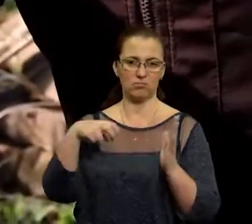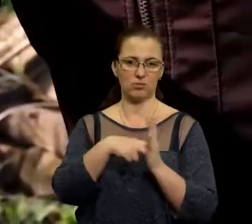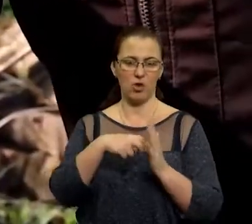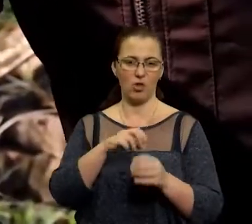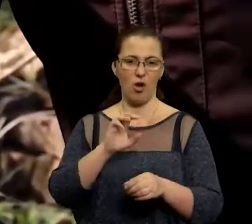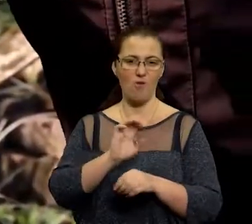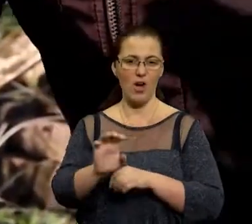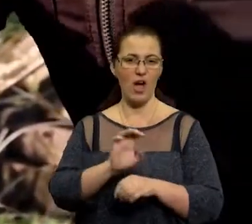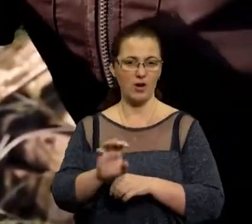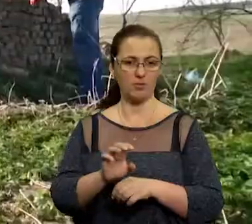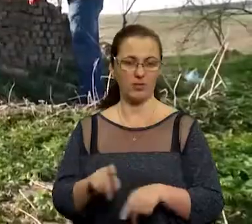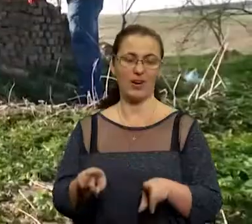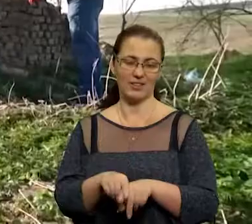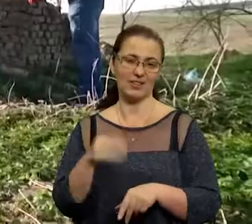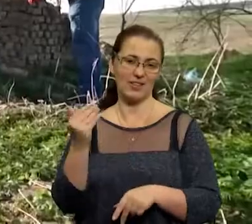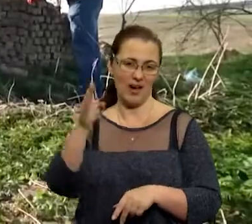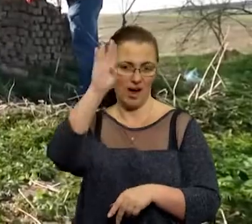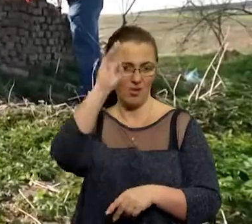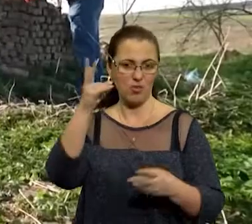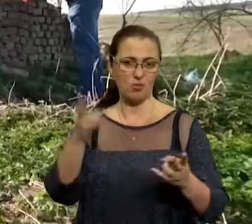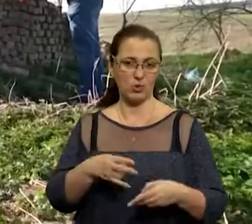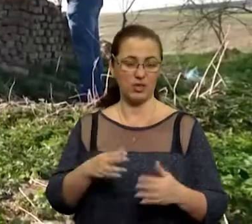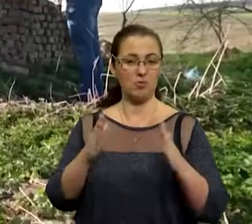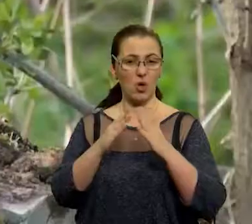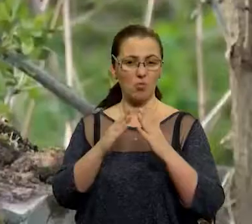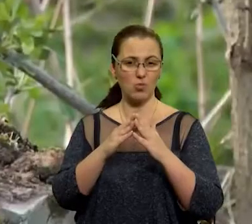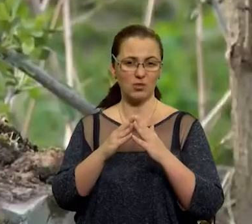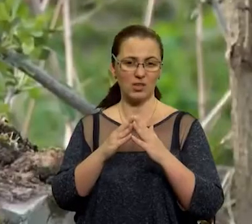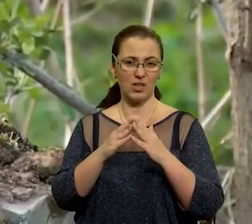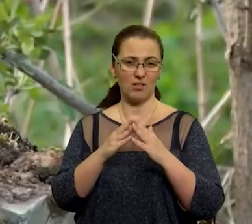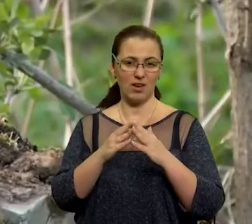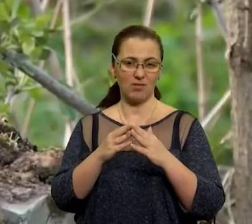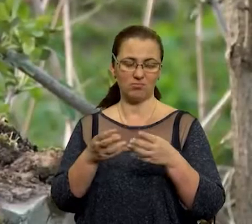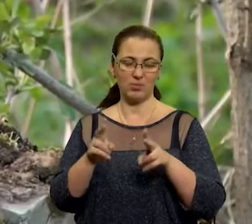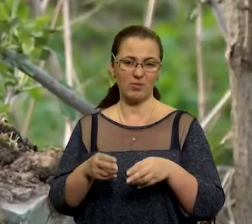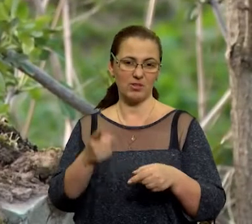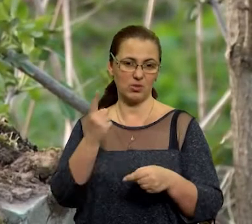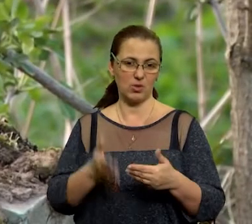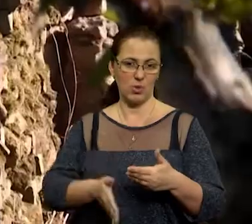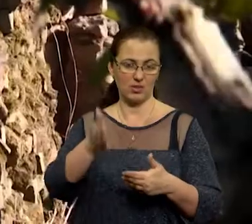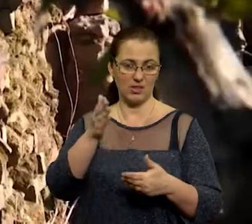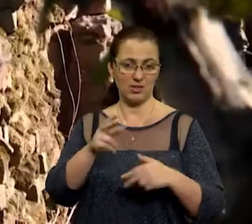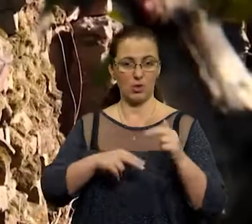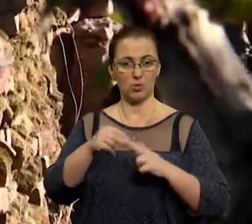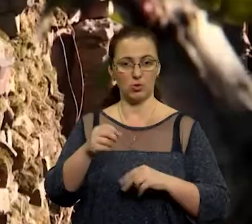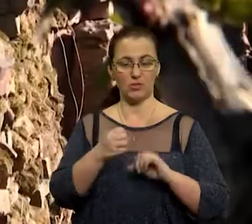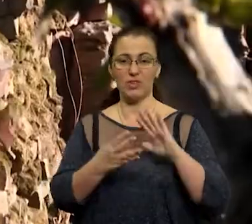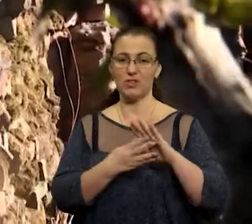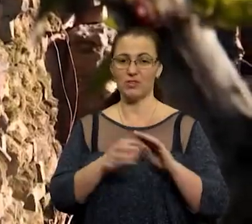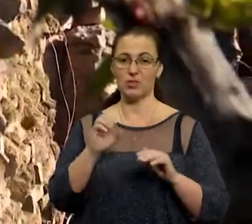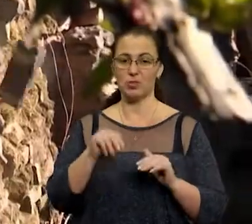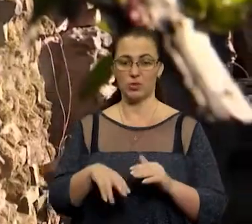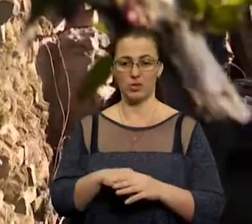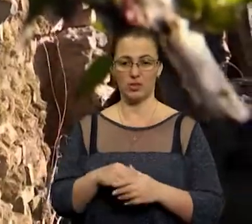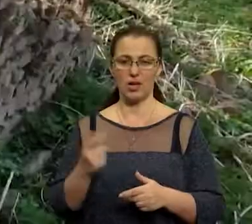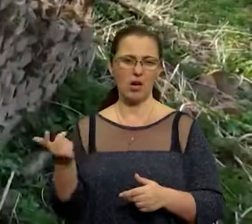така колекціонеру й потрібна. Будівлю, від якої збереглась лише одна стіна, збудували наприкінці 19 століття. Якась господарська